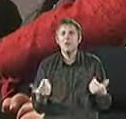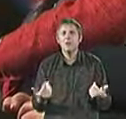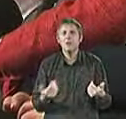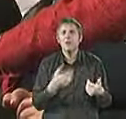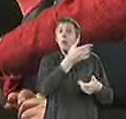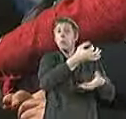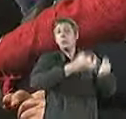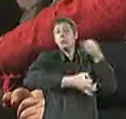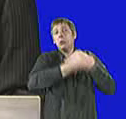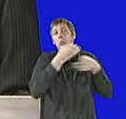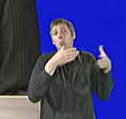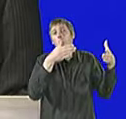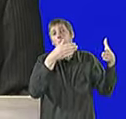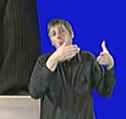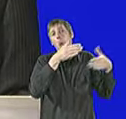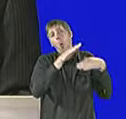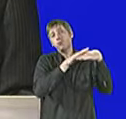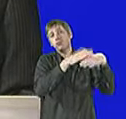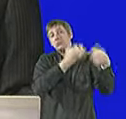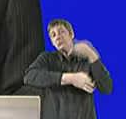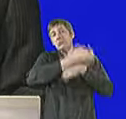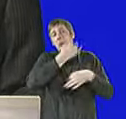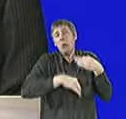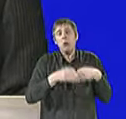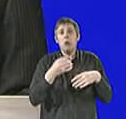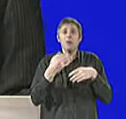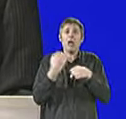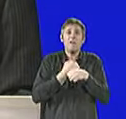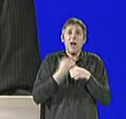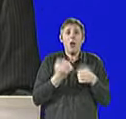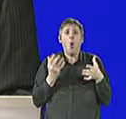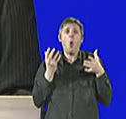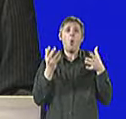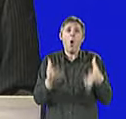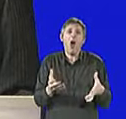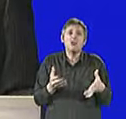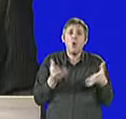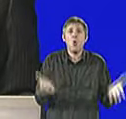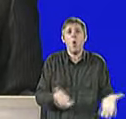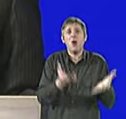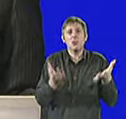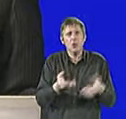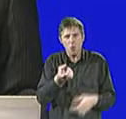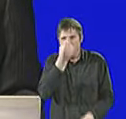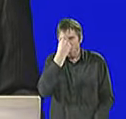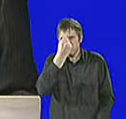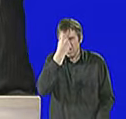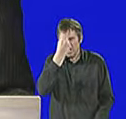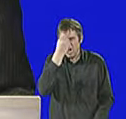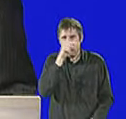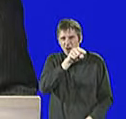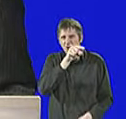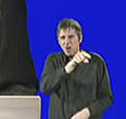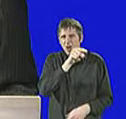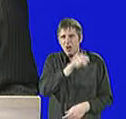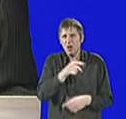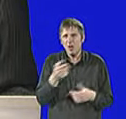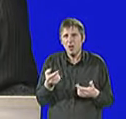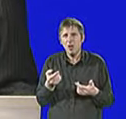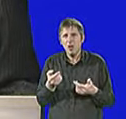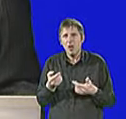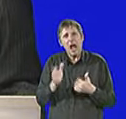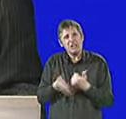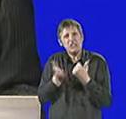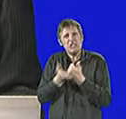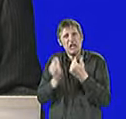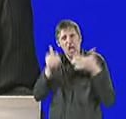qu'ils veulent encourager le travail. Mais moi, je vous dis, ils ne sont obsédés que par le développement de la